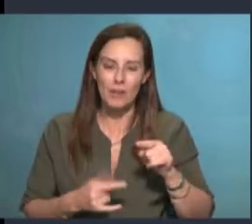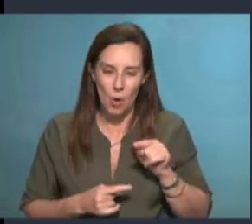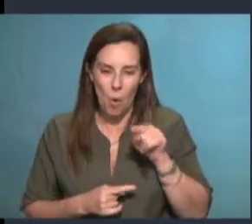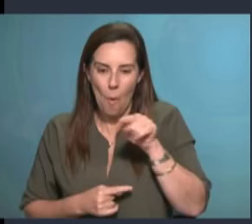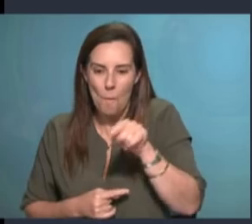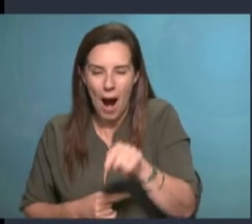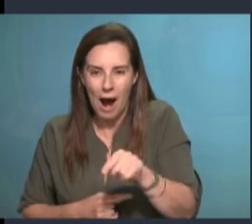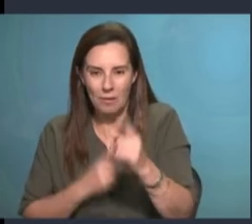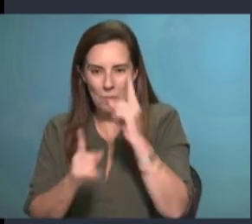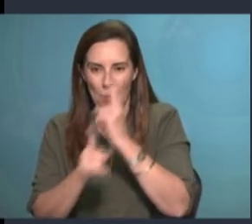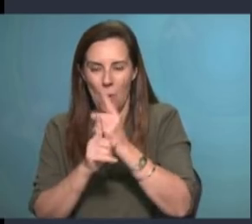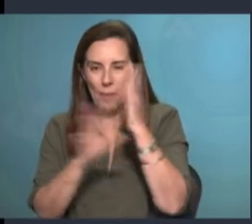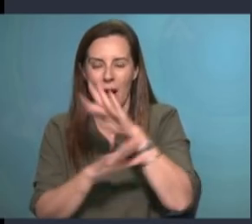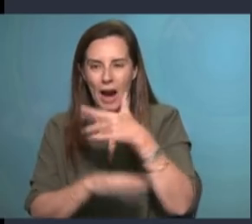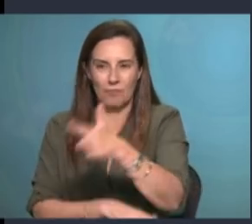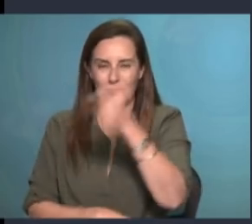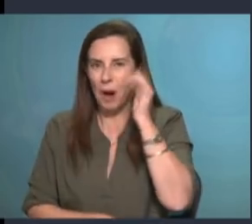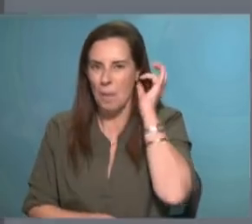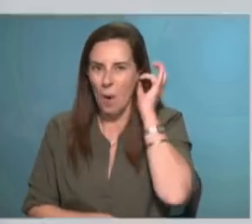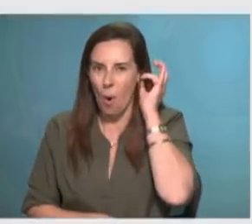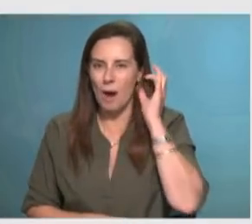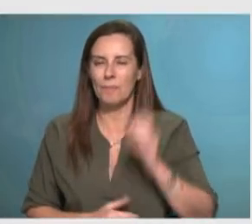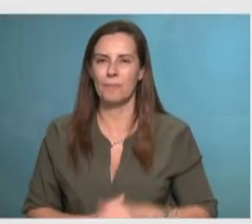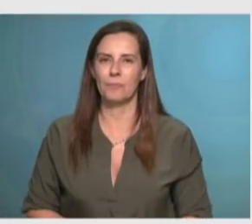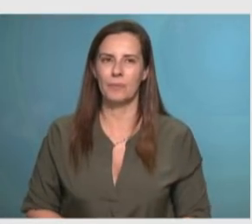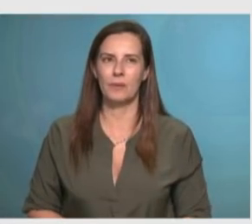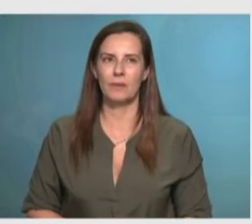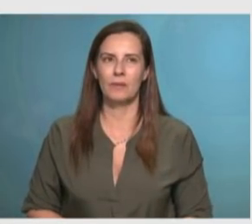המחבל לאחר שזה רצח את קים.